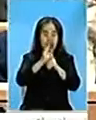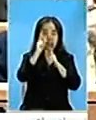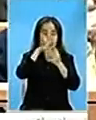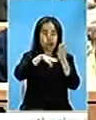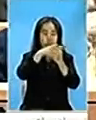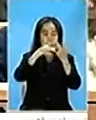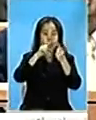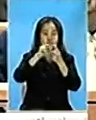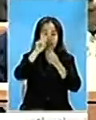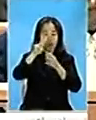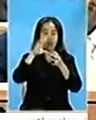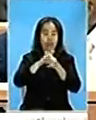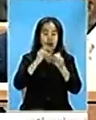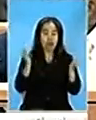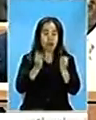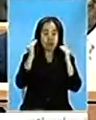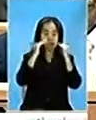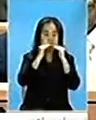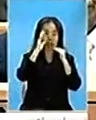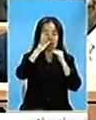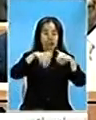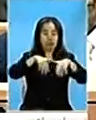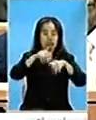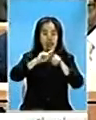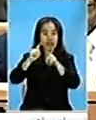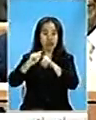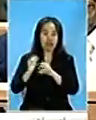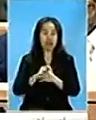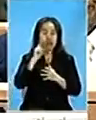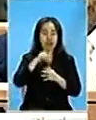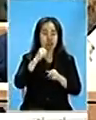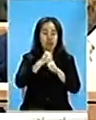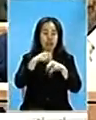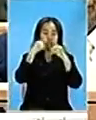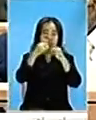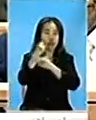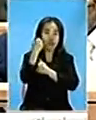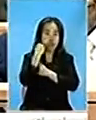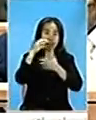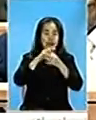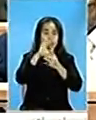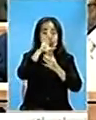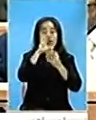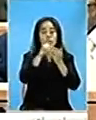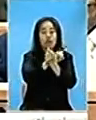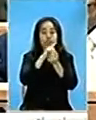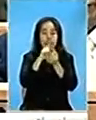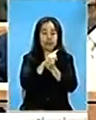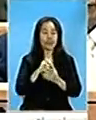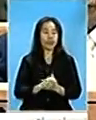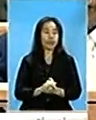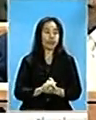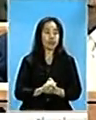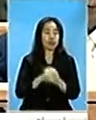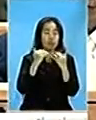สิทธิและเสรีภาพและต้องสร้างความเข้มแข็งของภาคประชาสังคมขึ้นมา